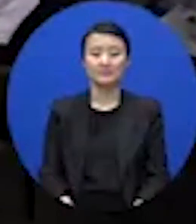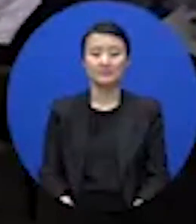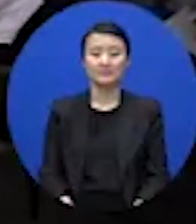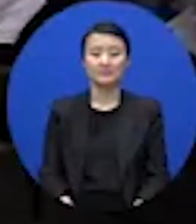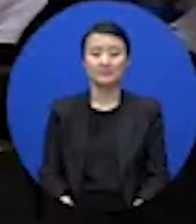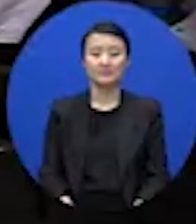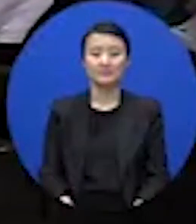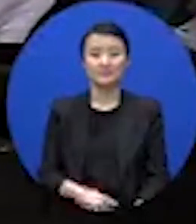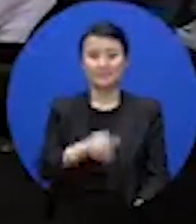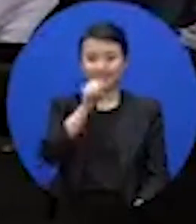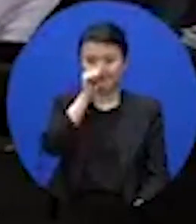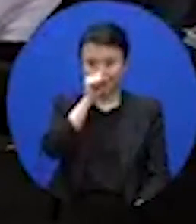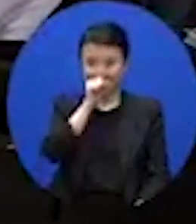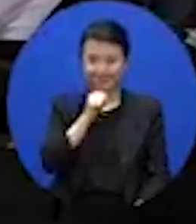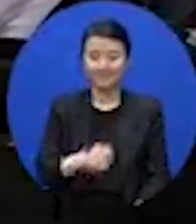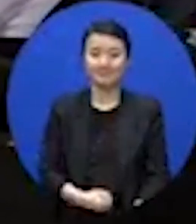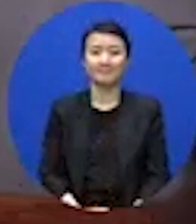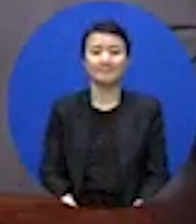네, 좋습니다.